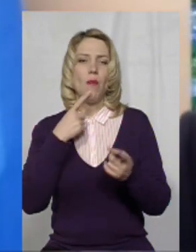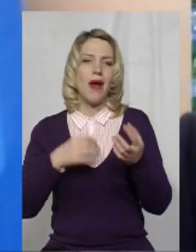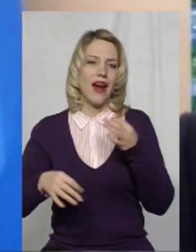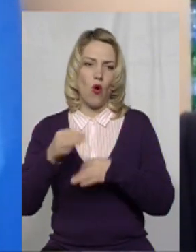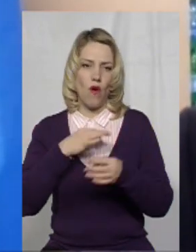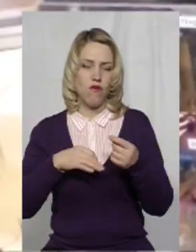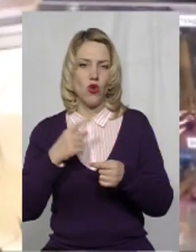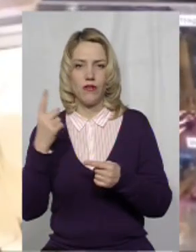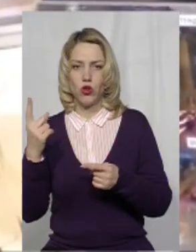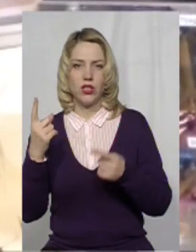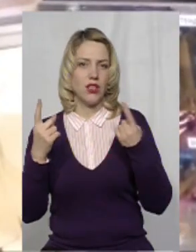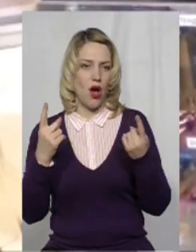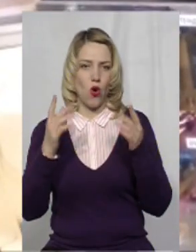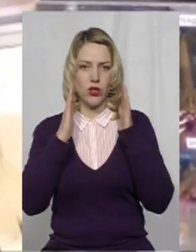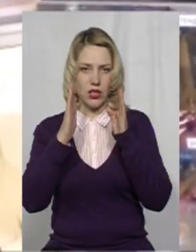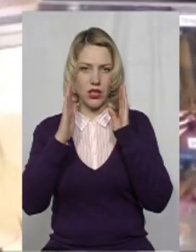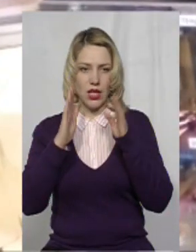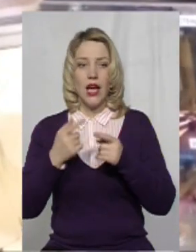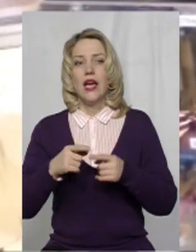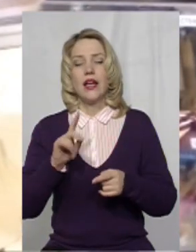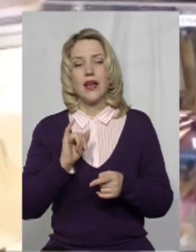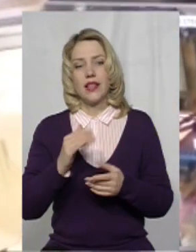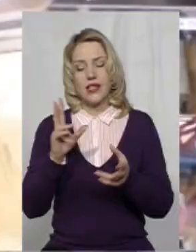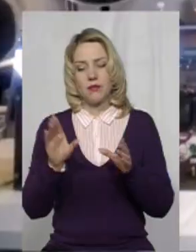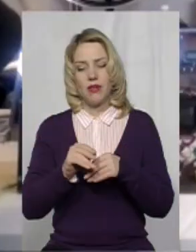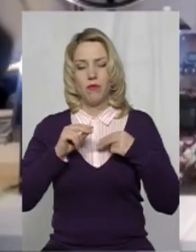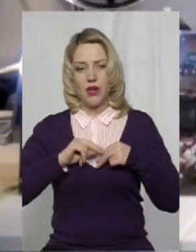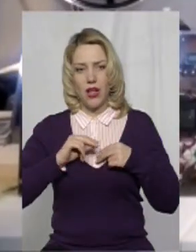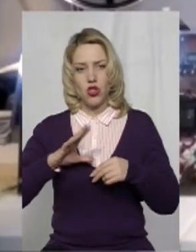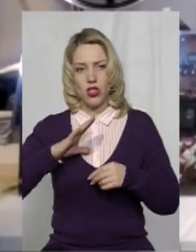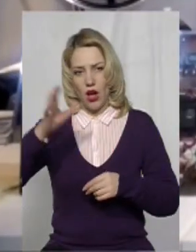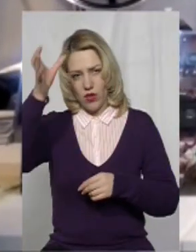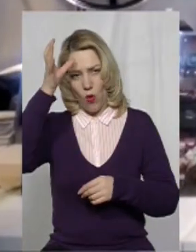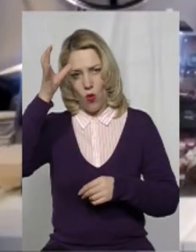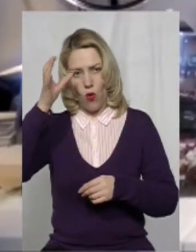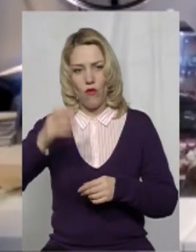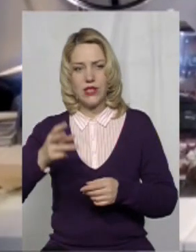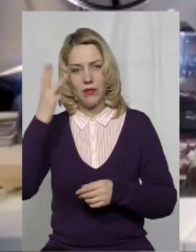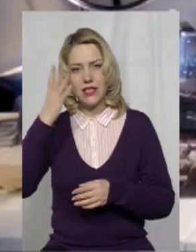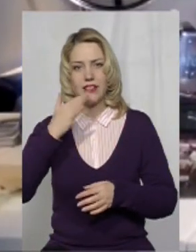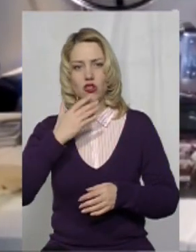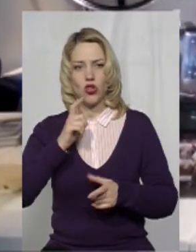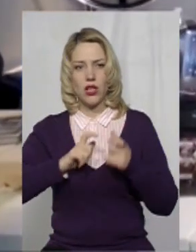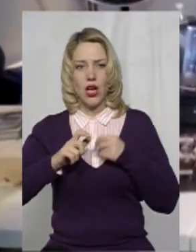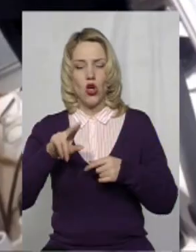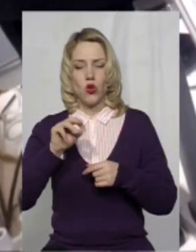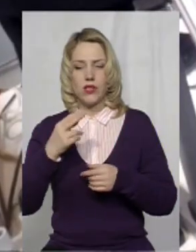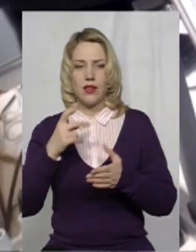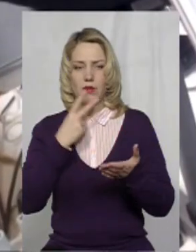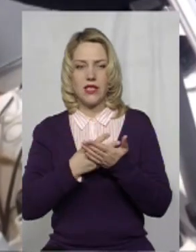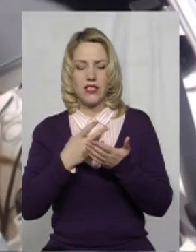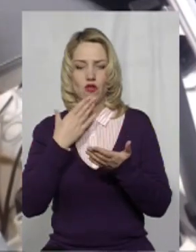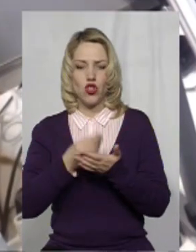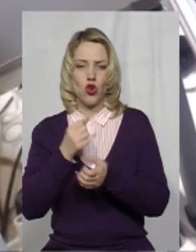тобто один на один. На співпрацю, каже, чекає науковець Хмельницького національного університету Анатолій Залізецький. Доцент презентує власні розробки та